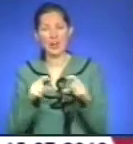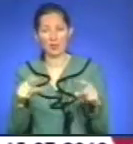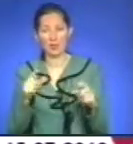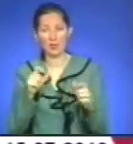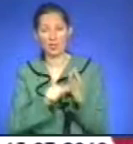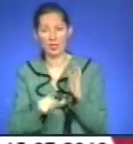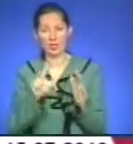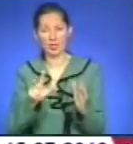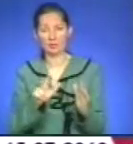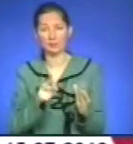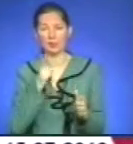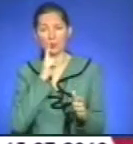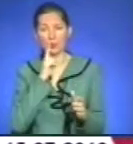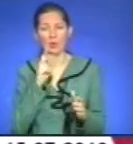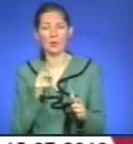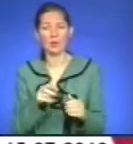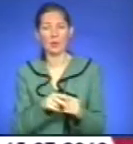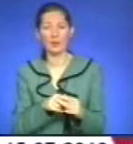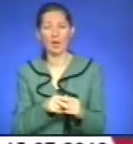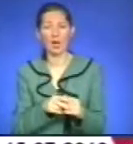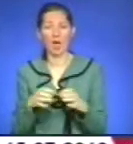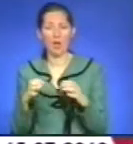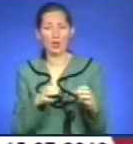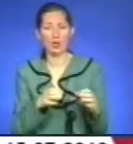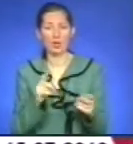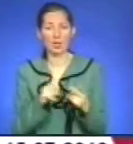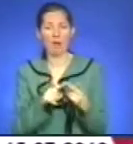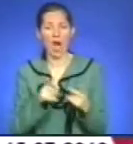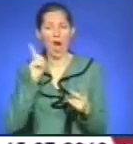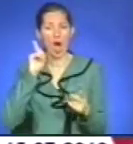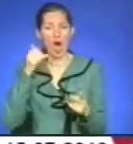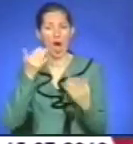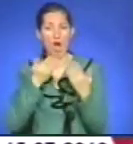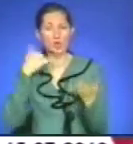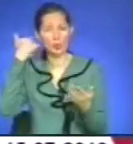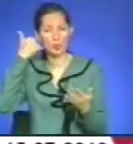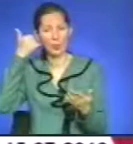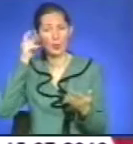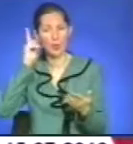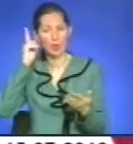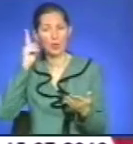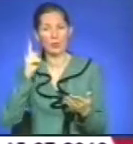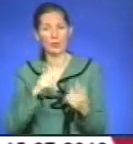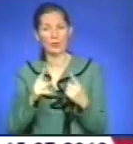63, куріння в салоні 2, розмова по мобільному телефону під час руху 10, уніформа